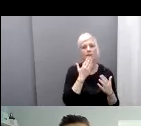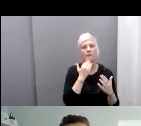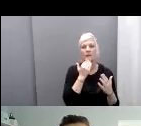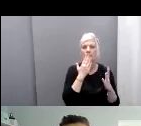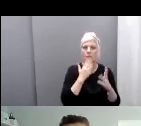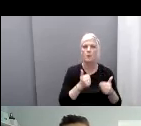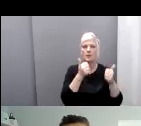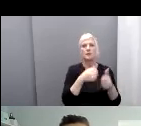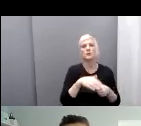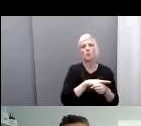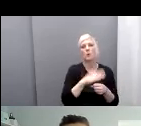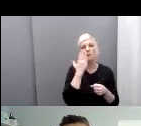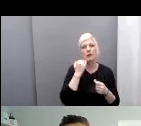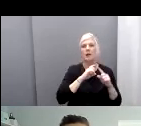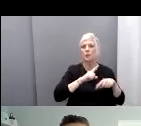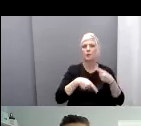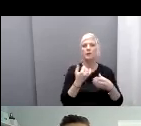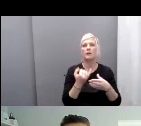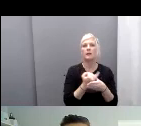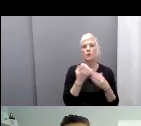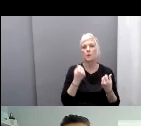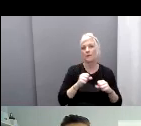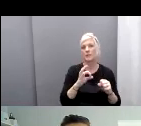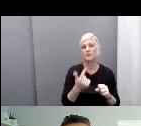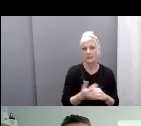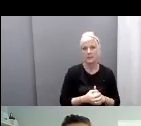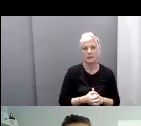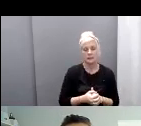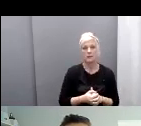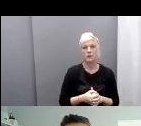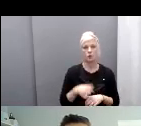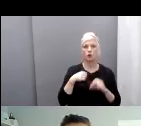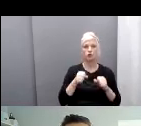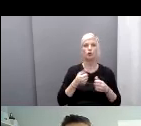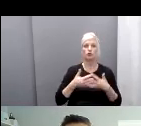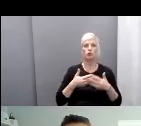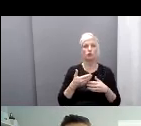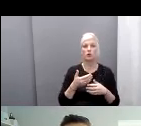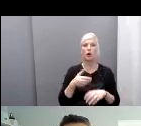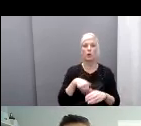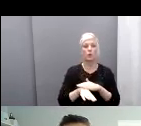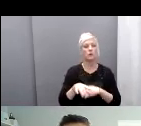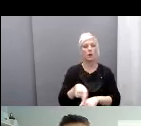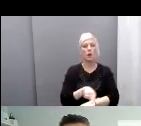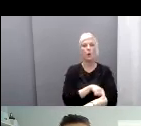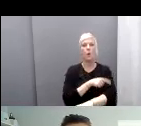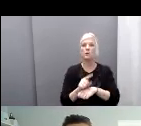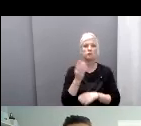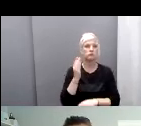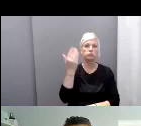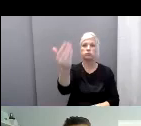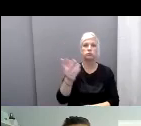som man kan utveckla i sin verksamhet. Och det kommer jag att göra under lång tid framöver.